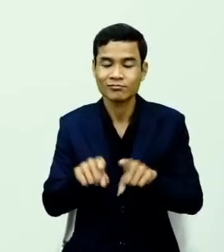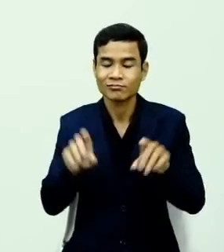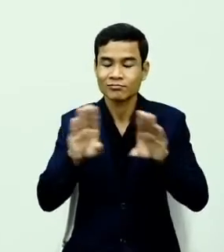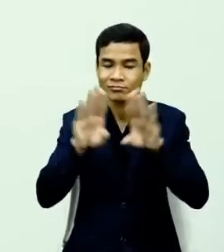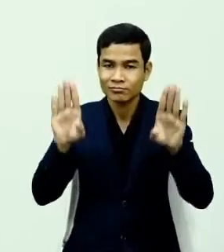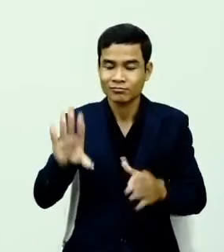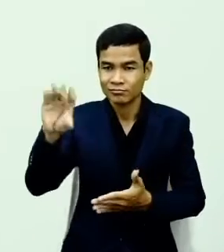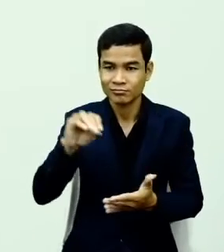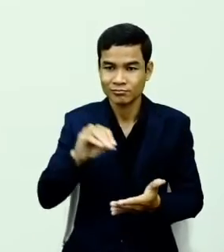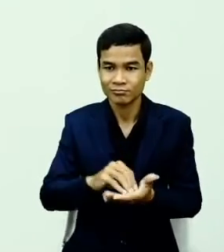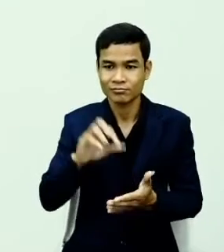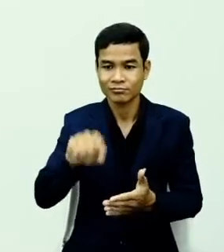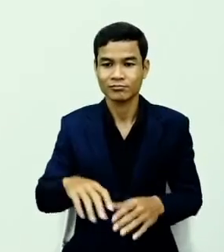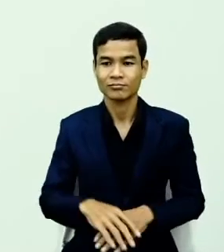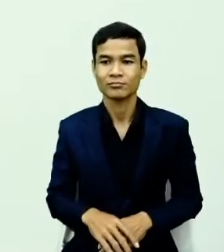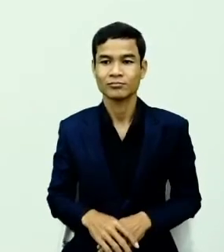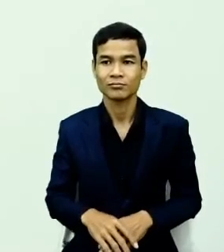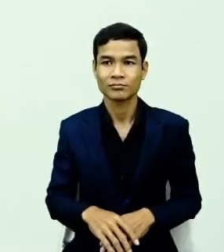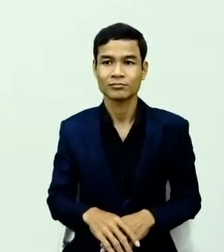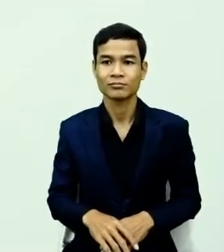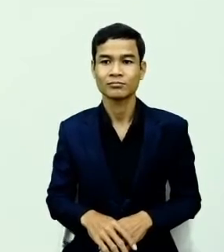កគ្រូបានសរសេរនៅលើក្តារខៀនណា